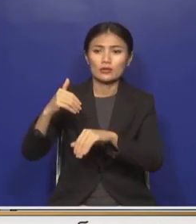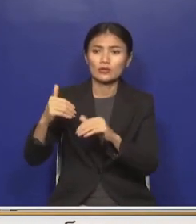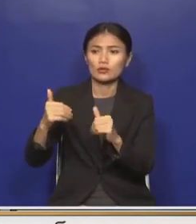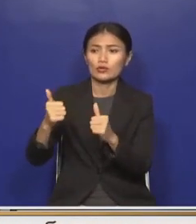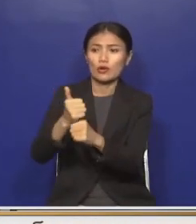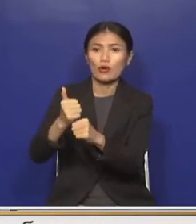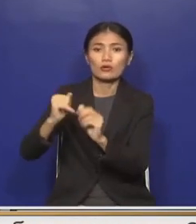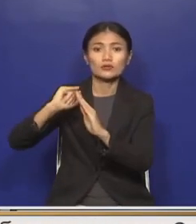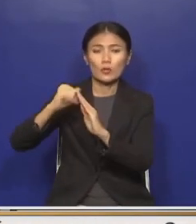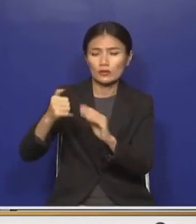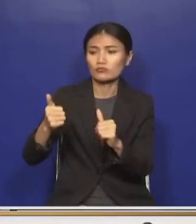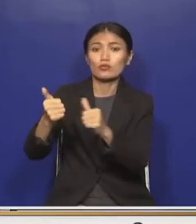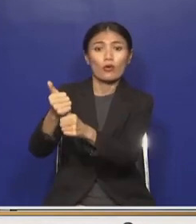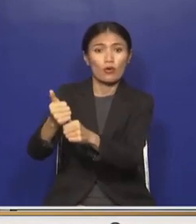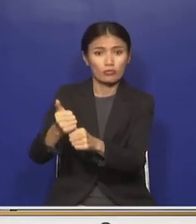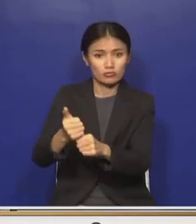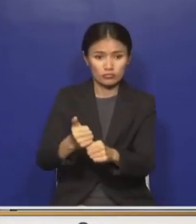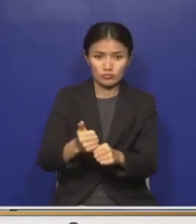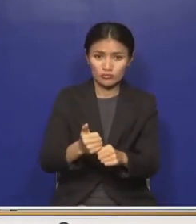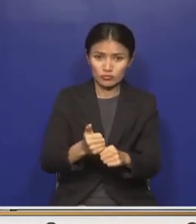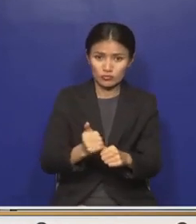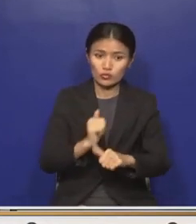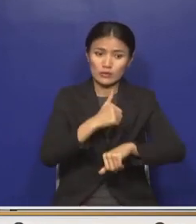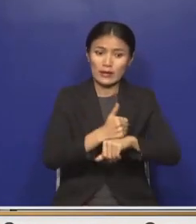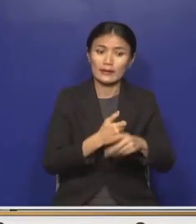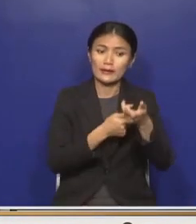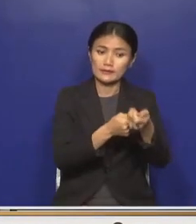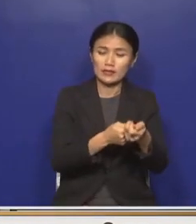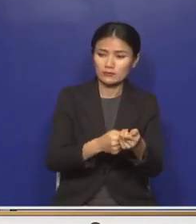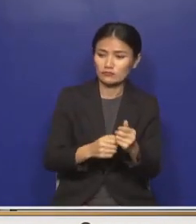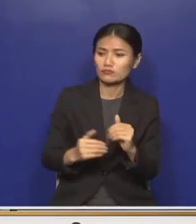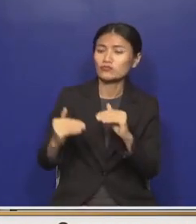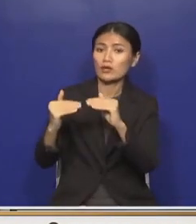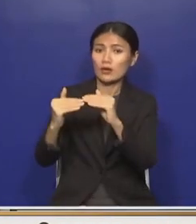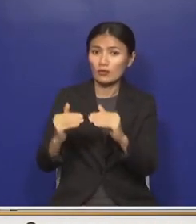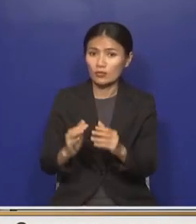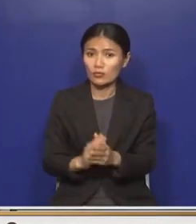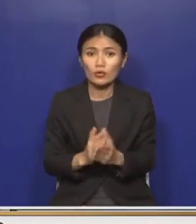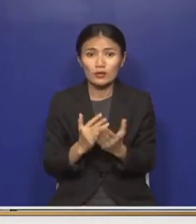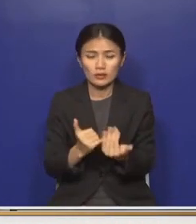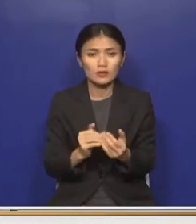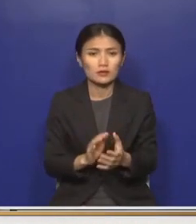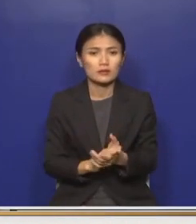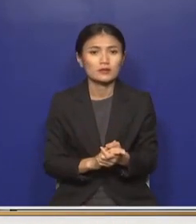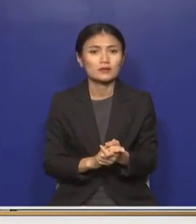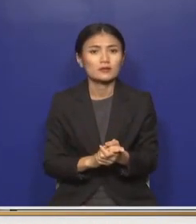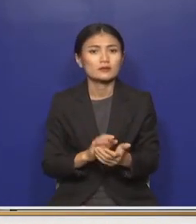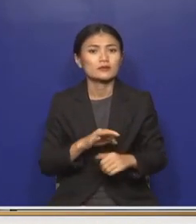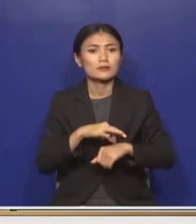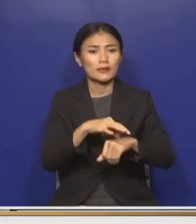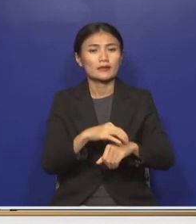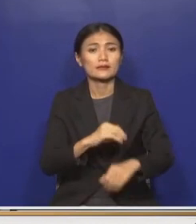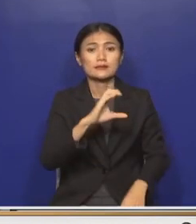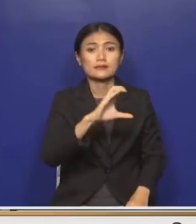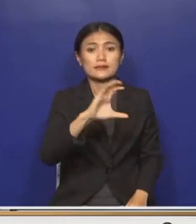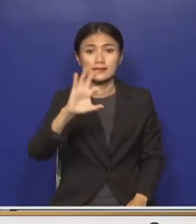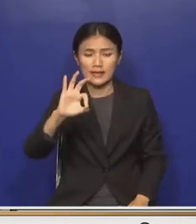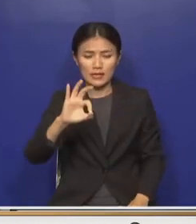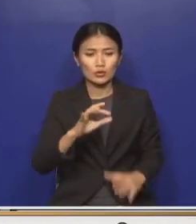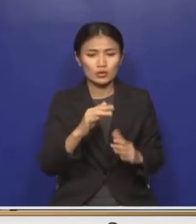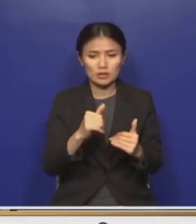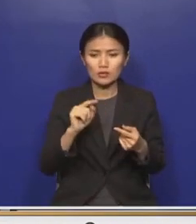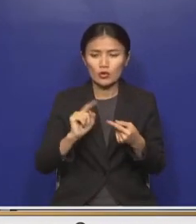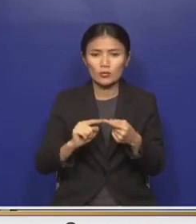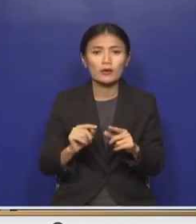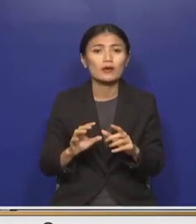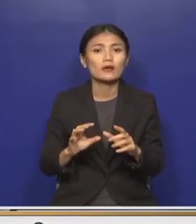อาดับ 49เพื่อมาที่จะรองรับฝ่ายปริหารคือฝ่ายมาหัไยสุดท้